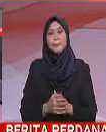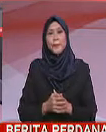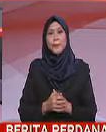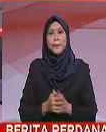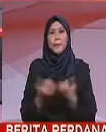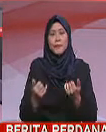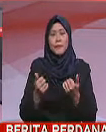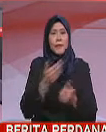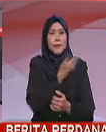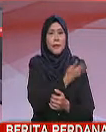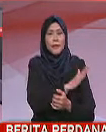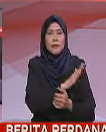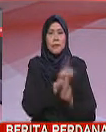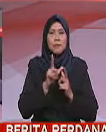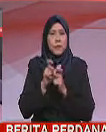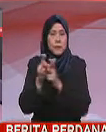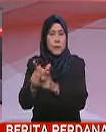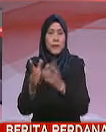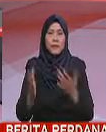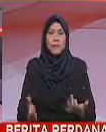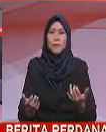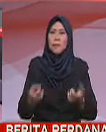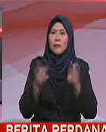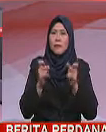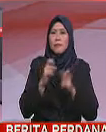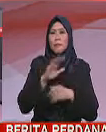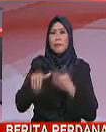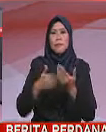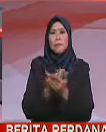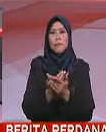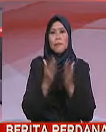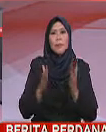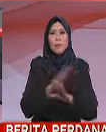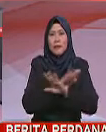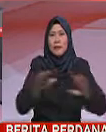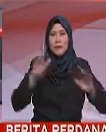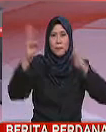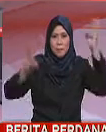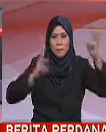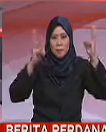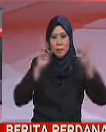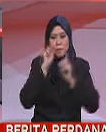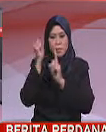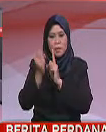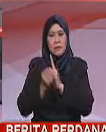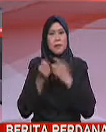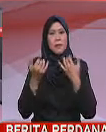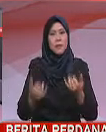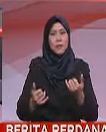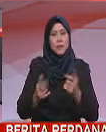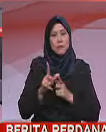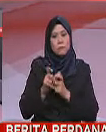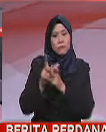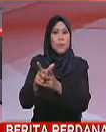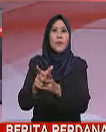Bekas jago pecut negara Nazmi Zah Muhammad menggesa peminat sukan negara usah terlalu bimbang dengan situasi semasa kem pecut